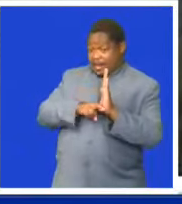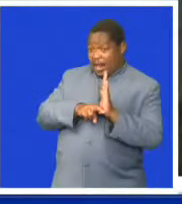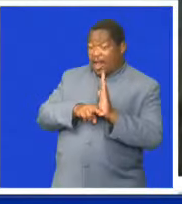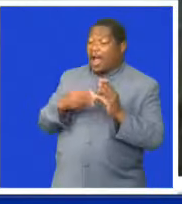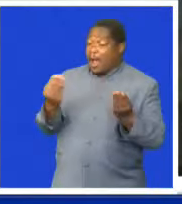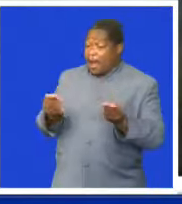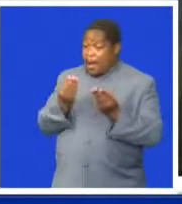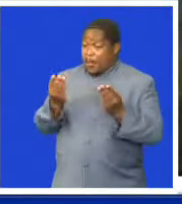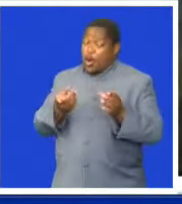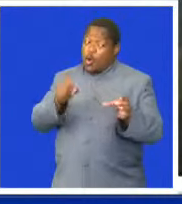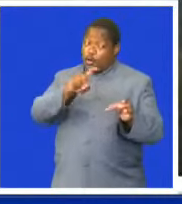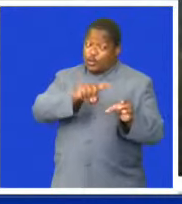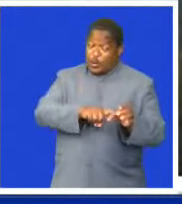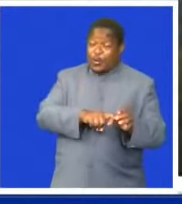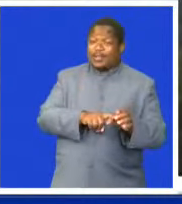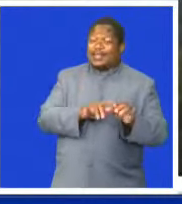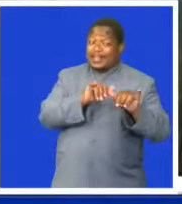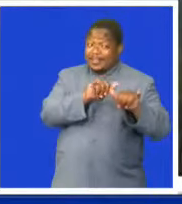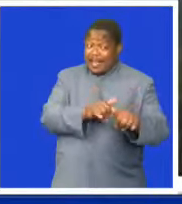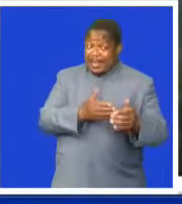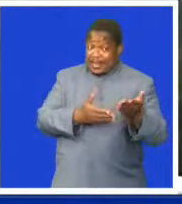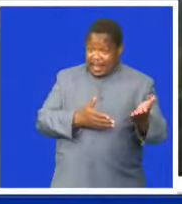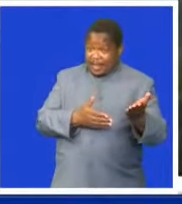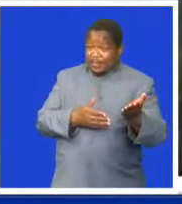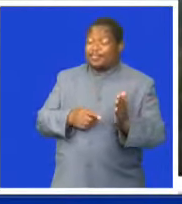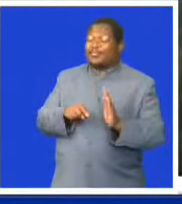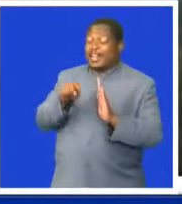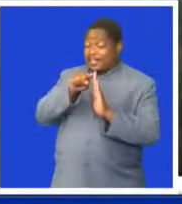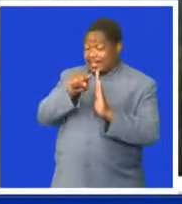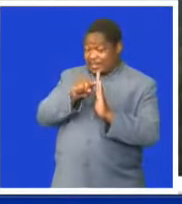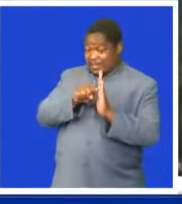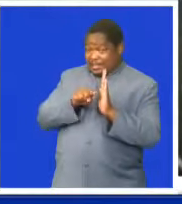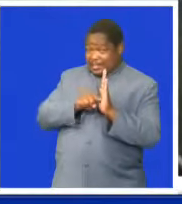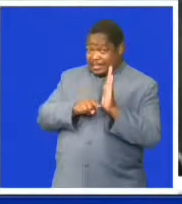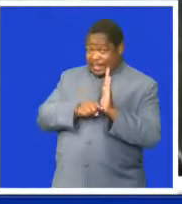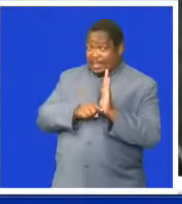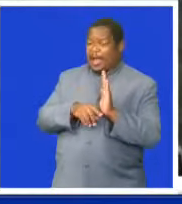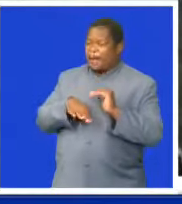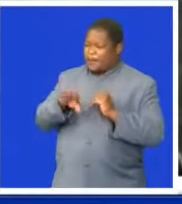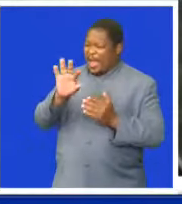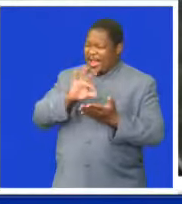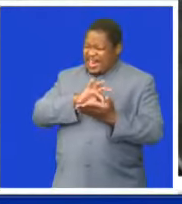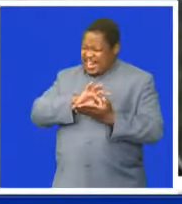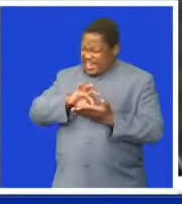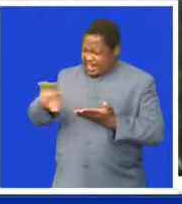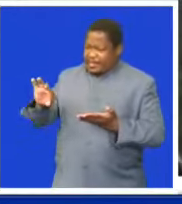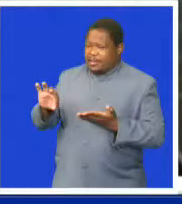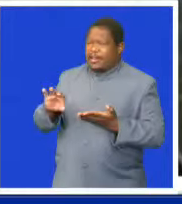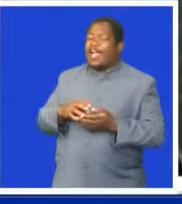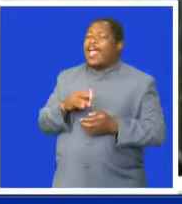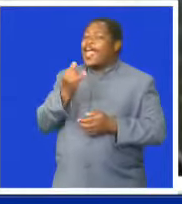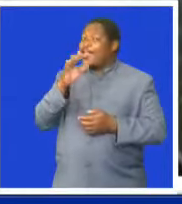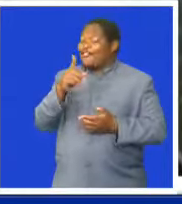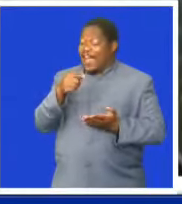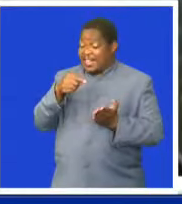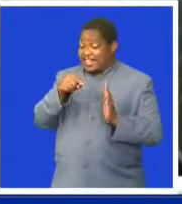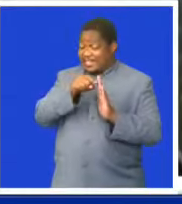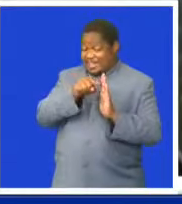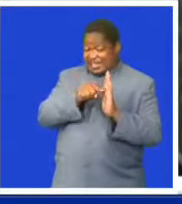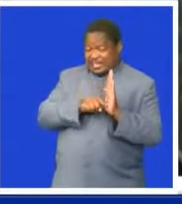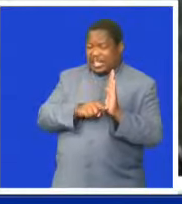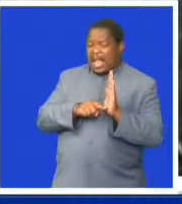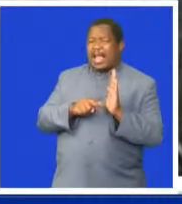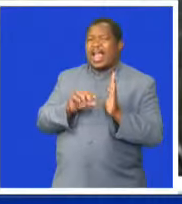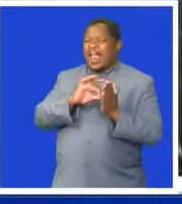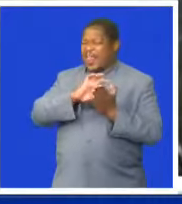kungatususi umsindo ama-guidelines say alokufaka labantu labadala abe clear sihlalo cause